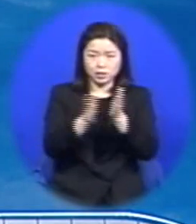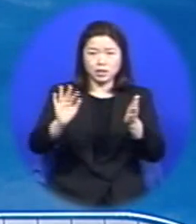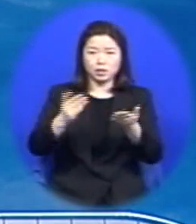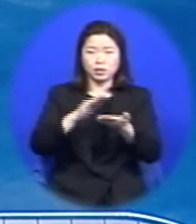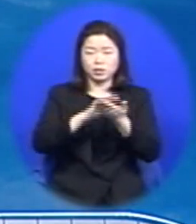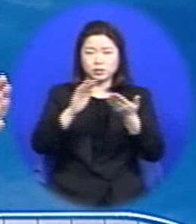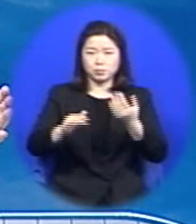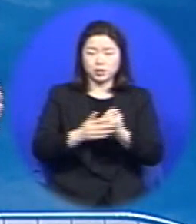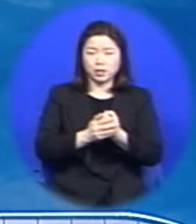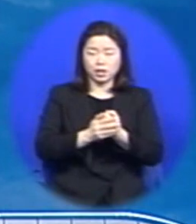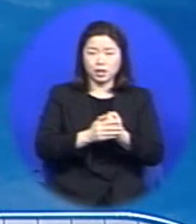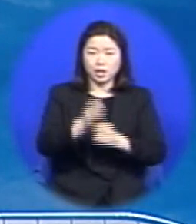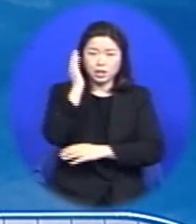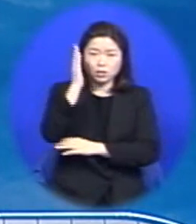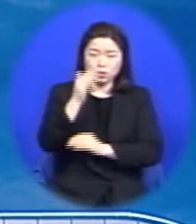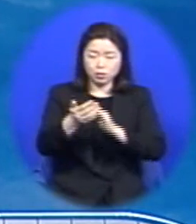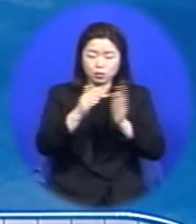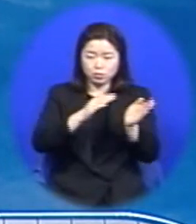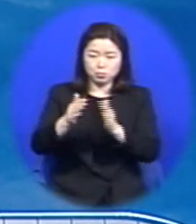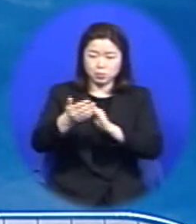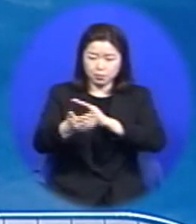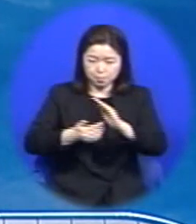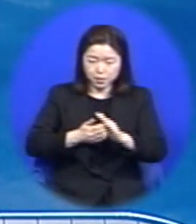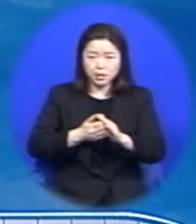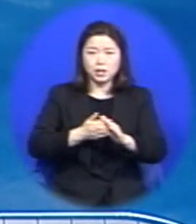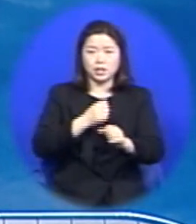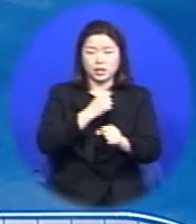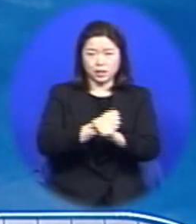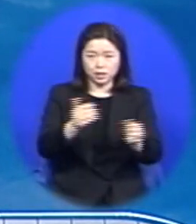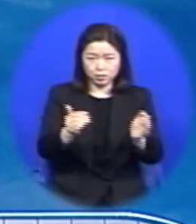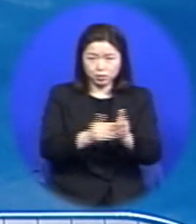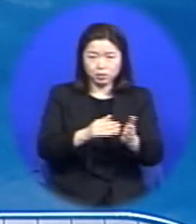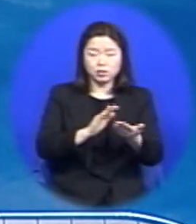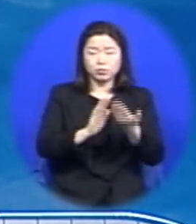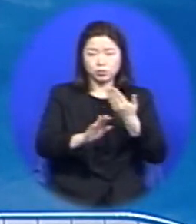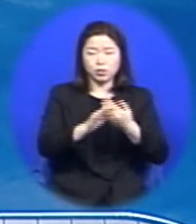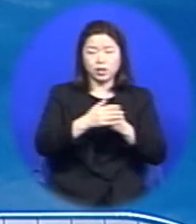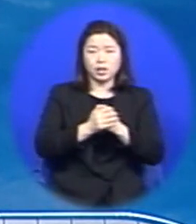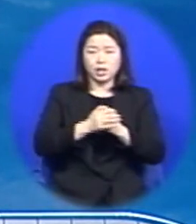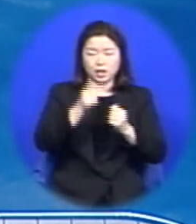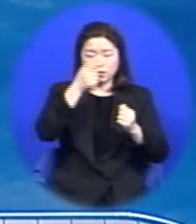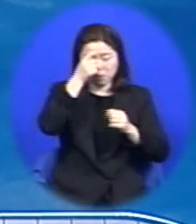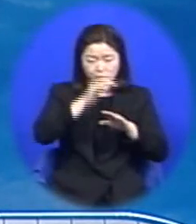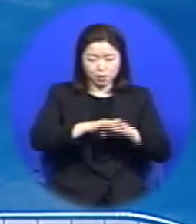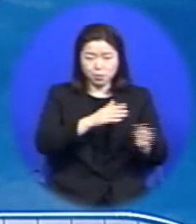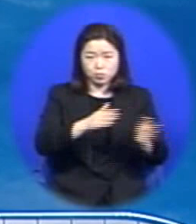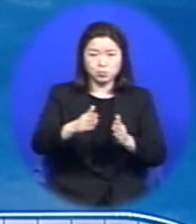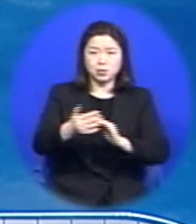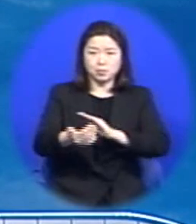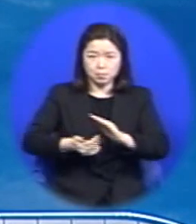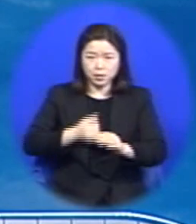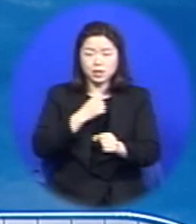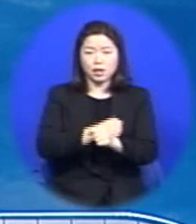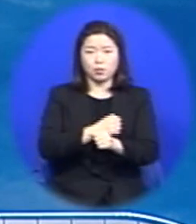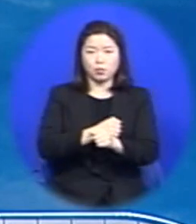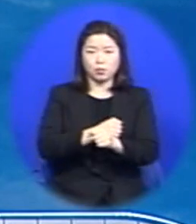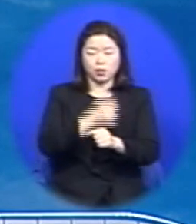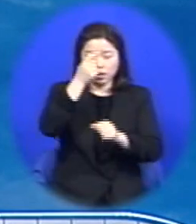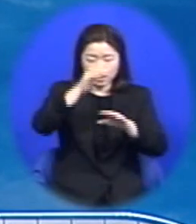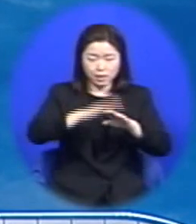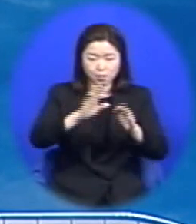설교 준비를 미리 하고 그리고 예배 전에 준비하고 그리고 예배 때 오직 하나님을